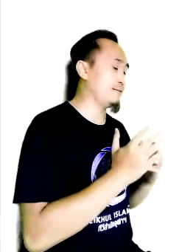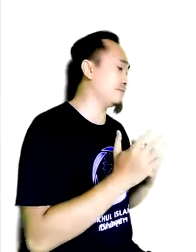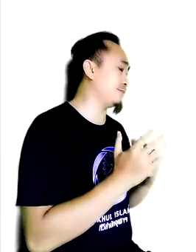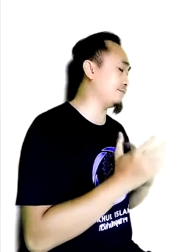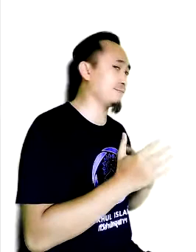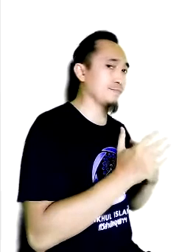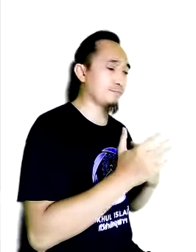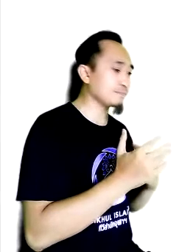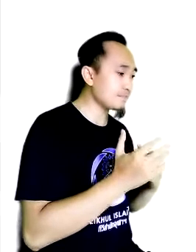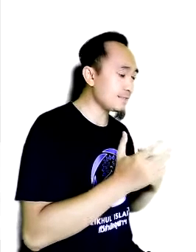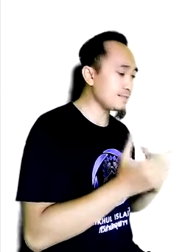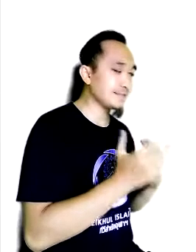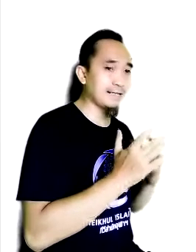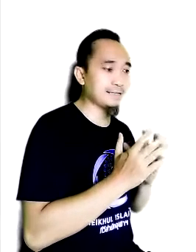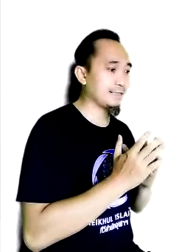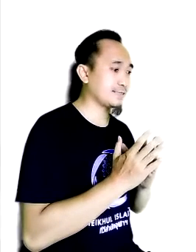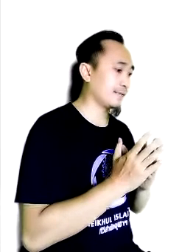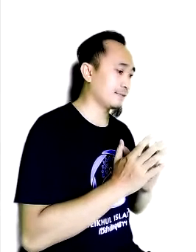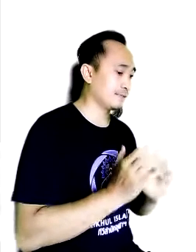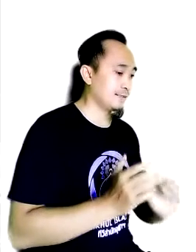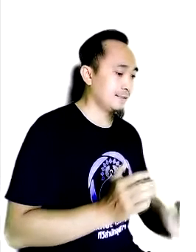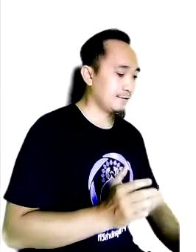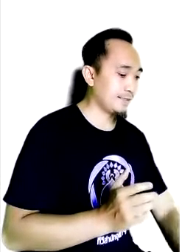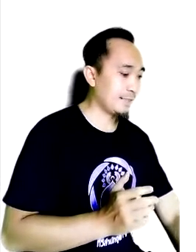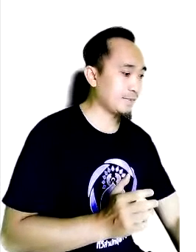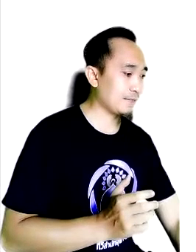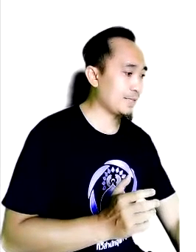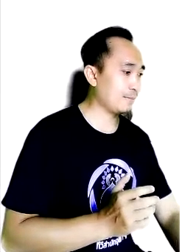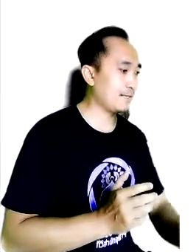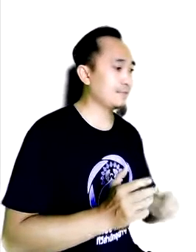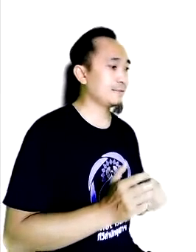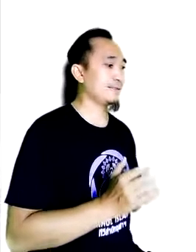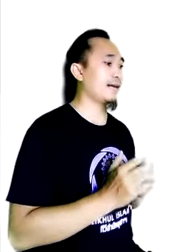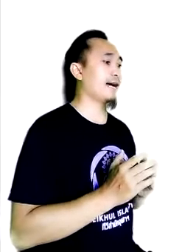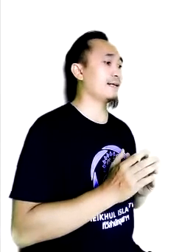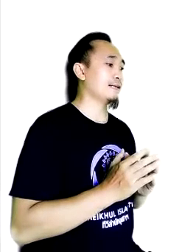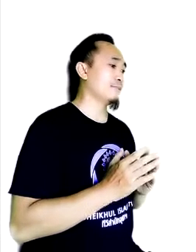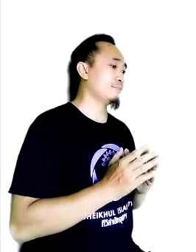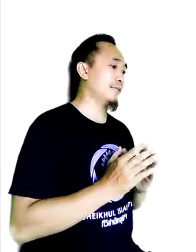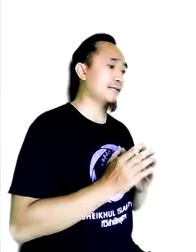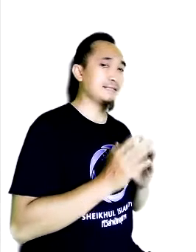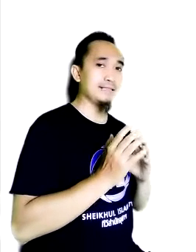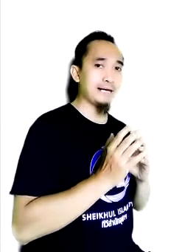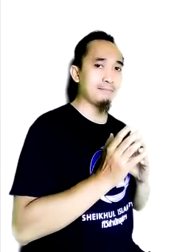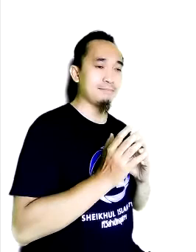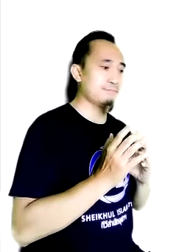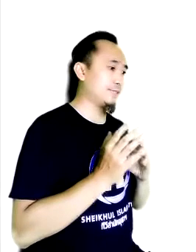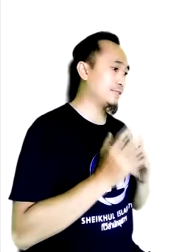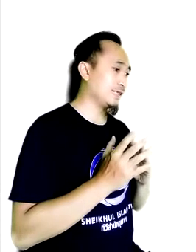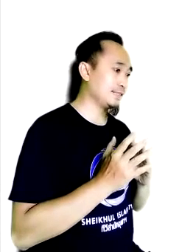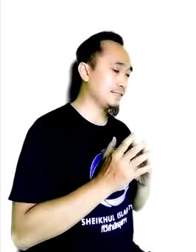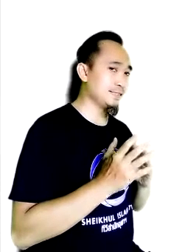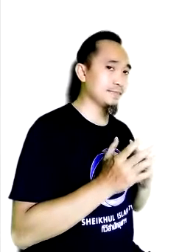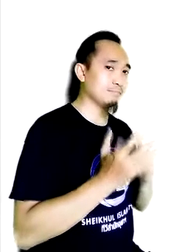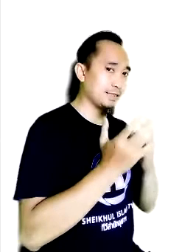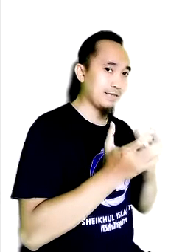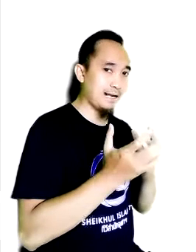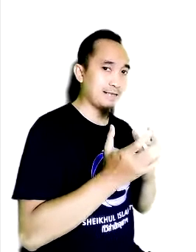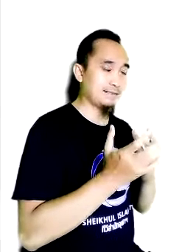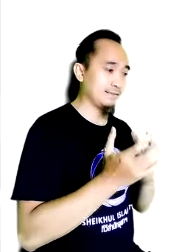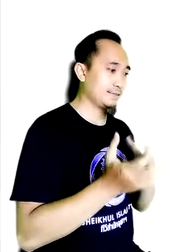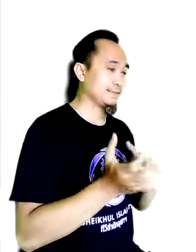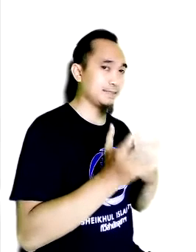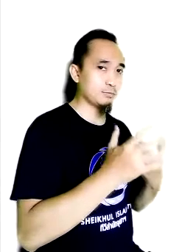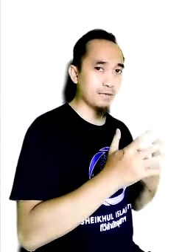ini. Silakan kalian cek. Oke, yang pertama apa? Ya, benda diam menjadi